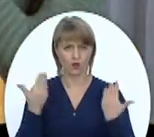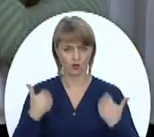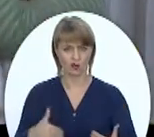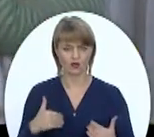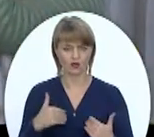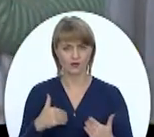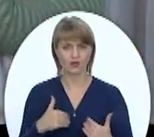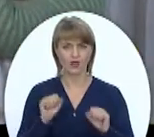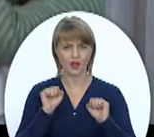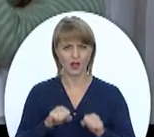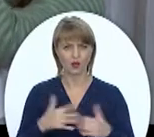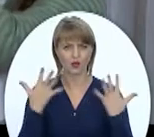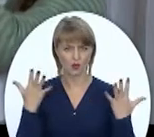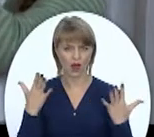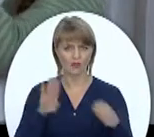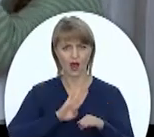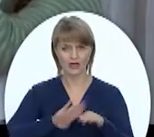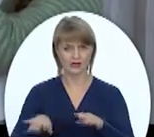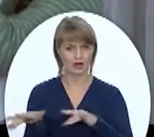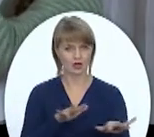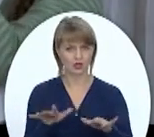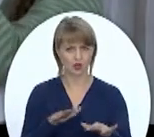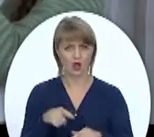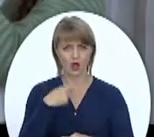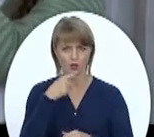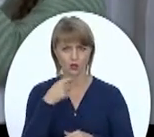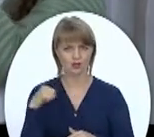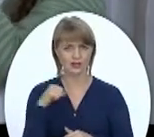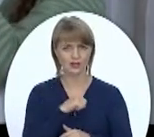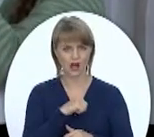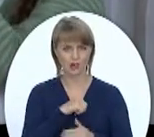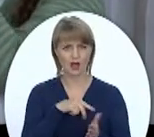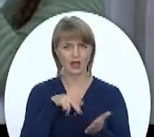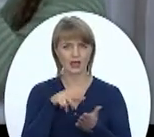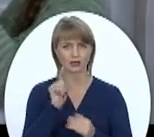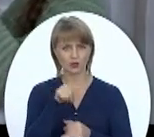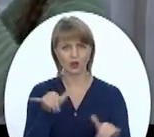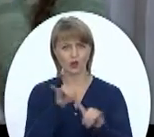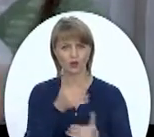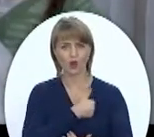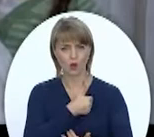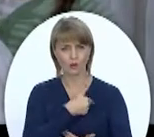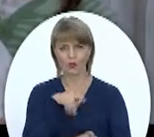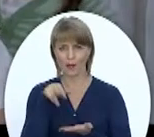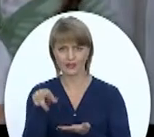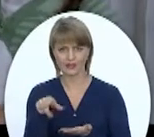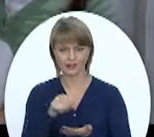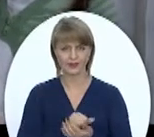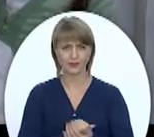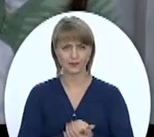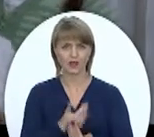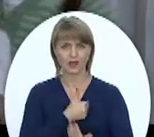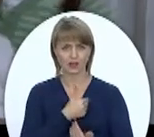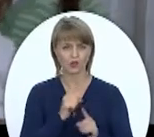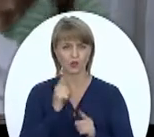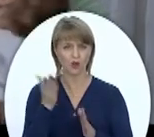заниматься и руками отдельно шевелить, и кушать сам, и ходить туда, куда он хочет пойти. Вот хочу,